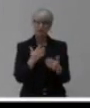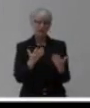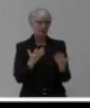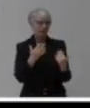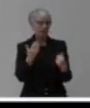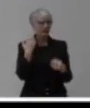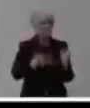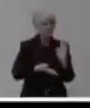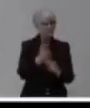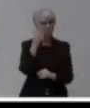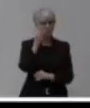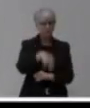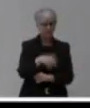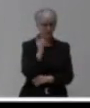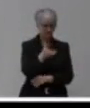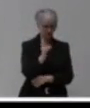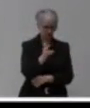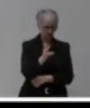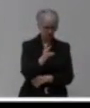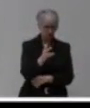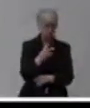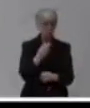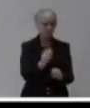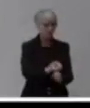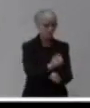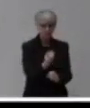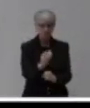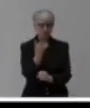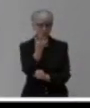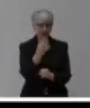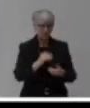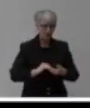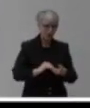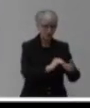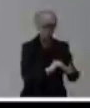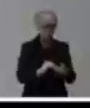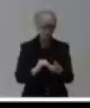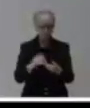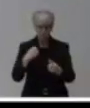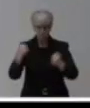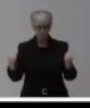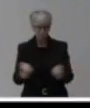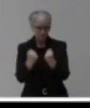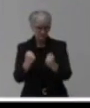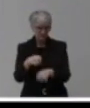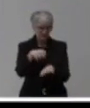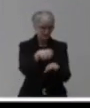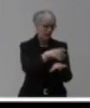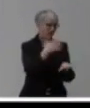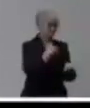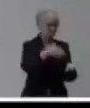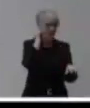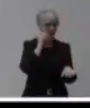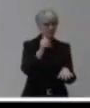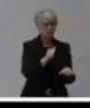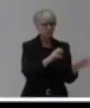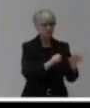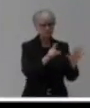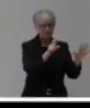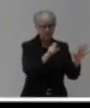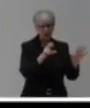nel 2013, è nata però da quattro associazioni che gestivano un'attività di consultori familiari già dagli anni